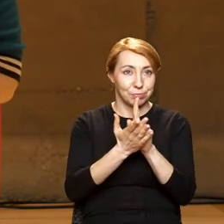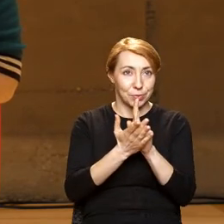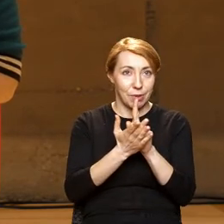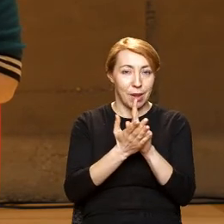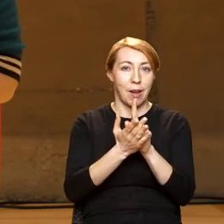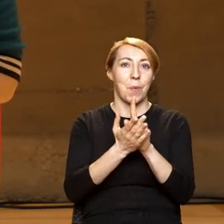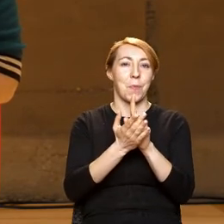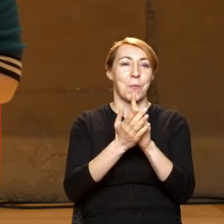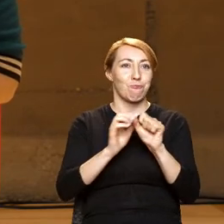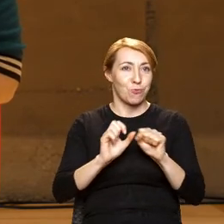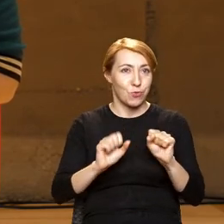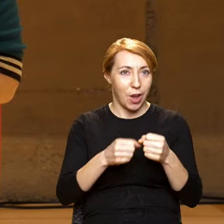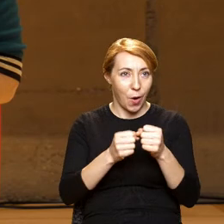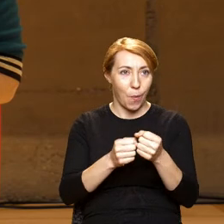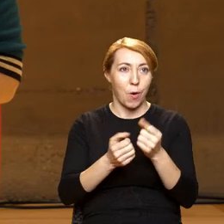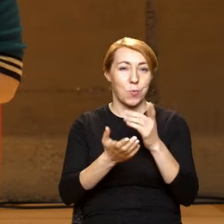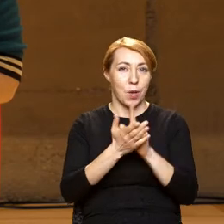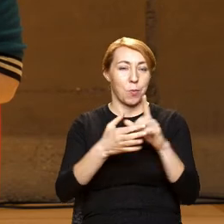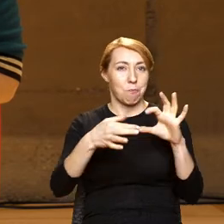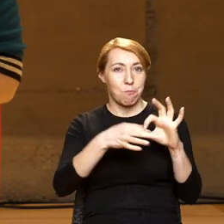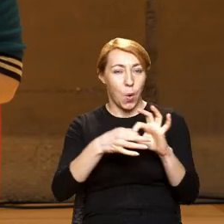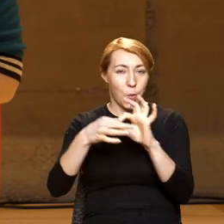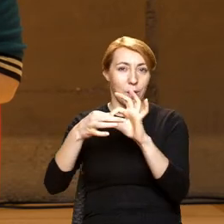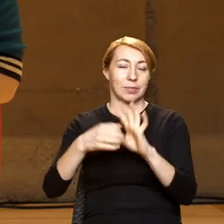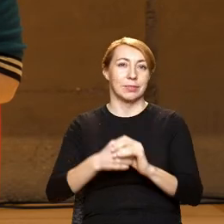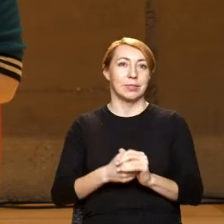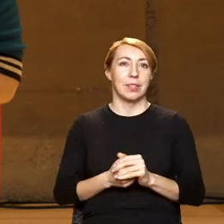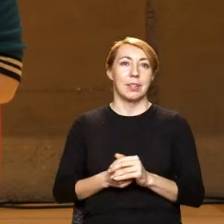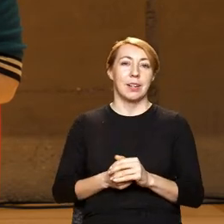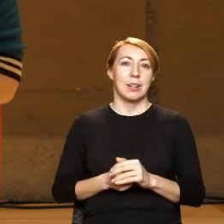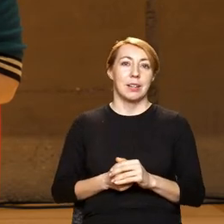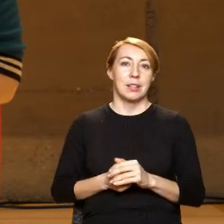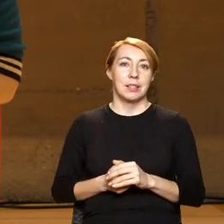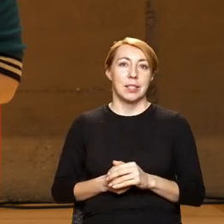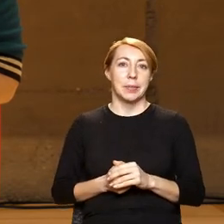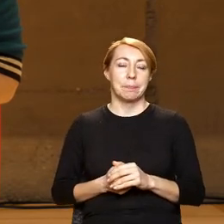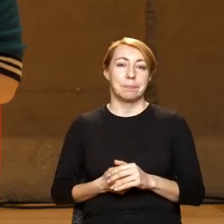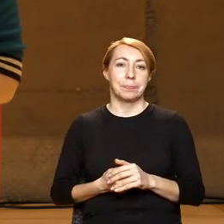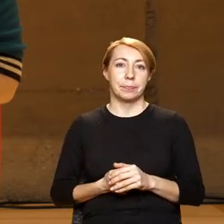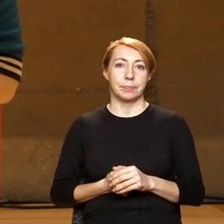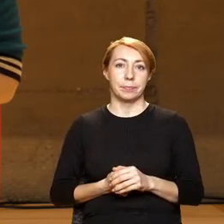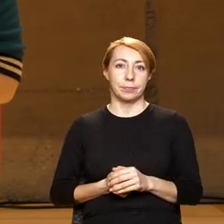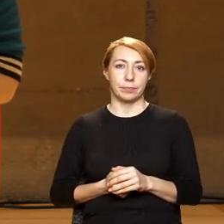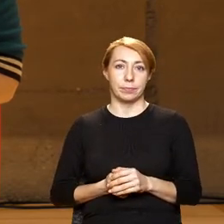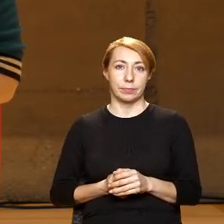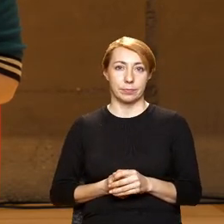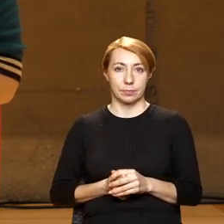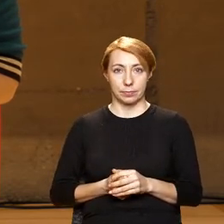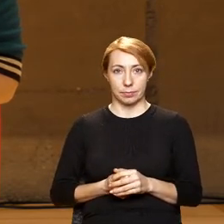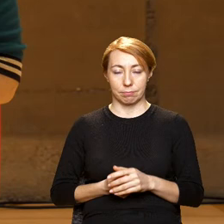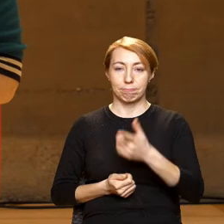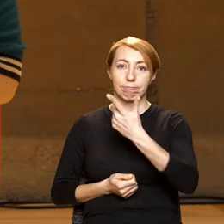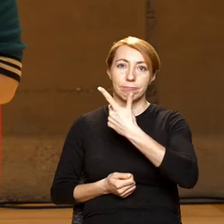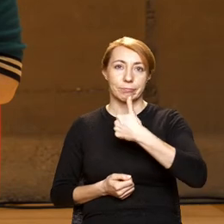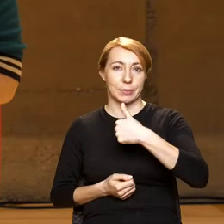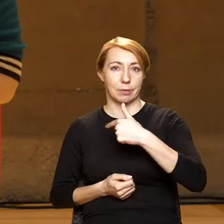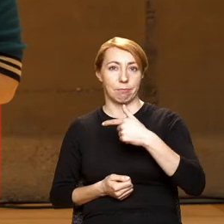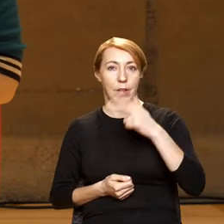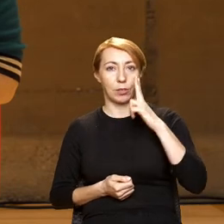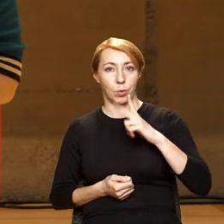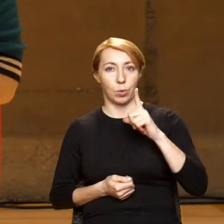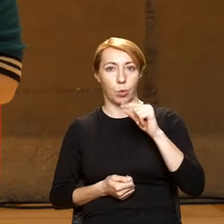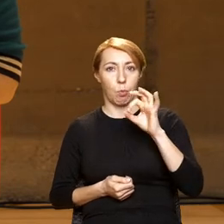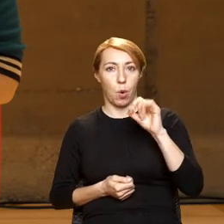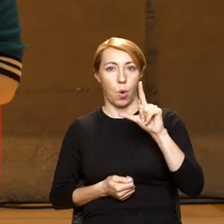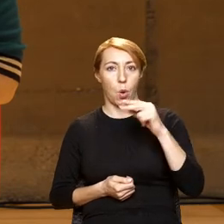zadziałały i mamy połączenie z panem. Panie dyrektorze, my jako Polonika z